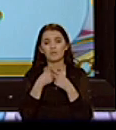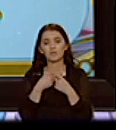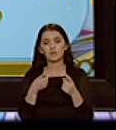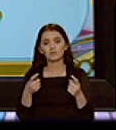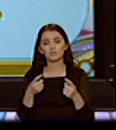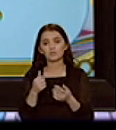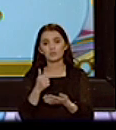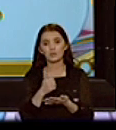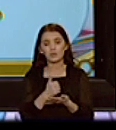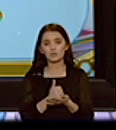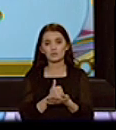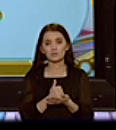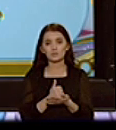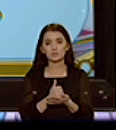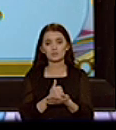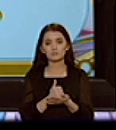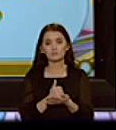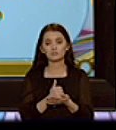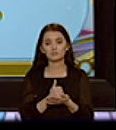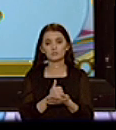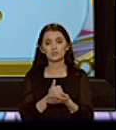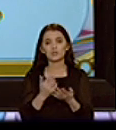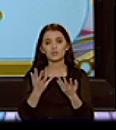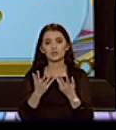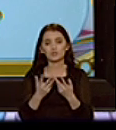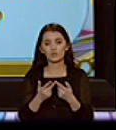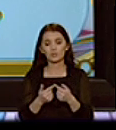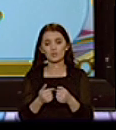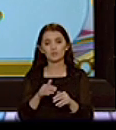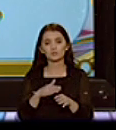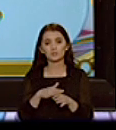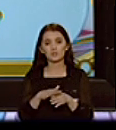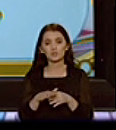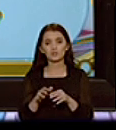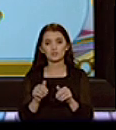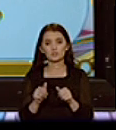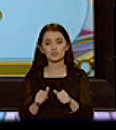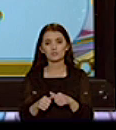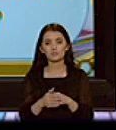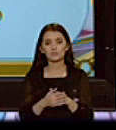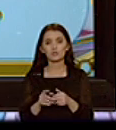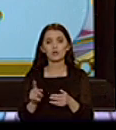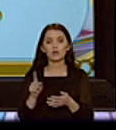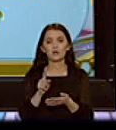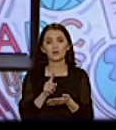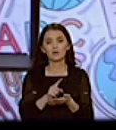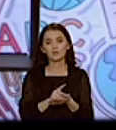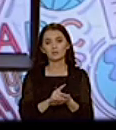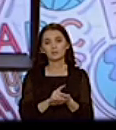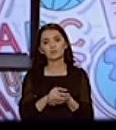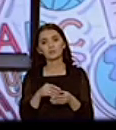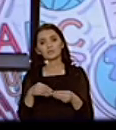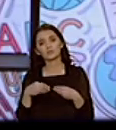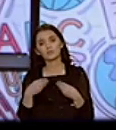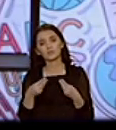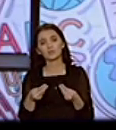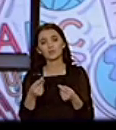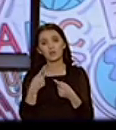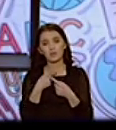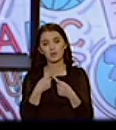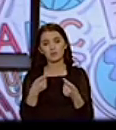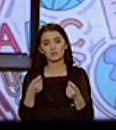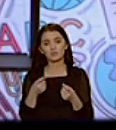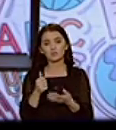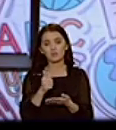ma'lumotlar asosida quyidagicha yechimlarni bajarishimiz mumkin. Albatta, ushbu berilgan